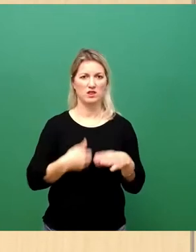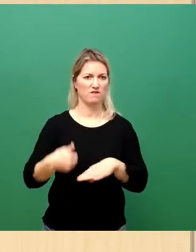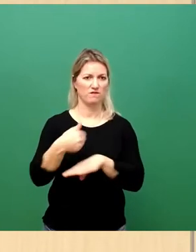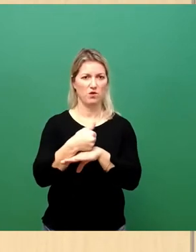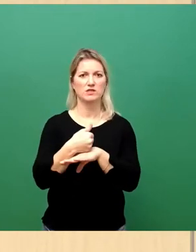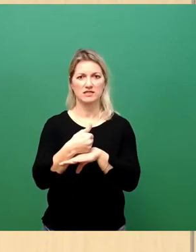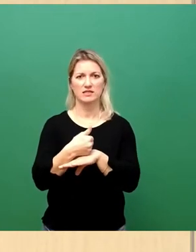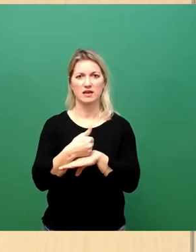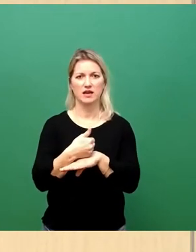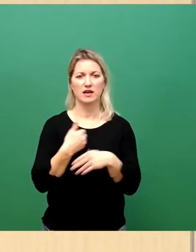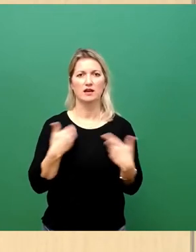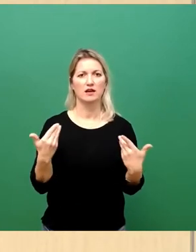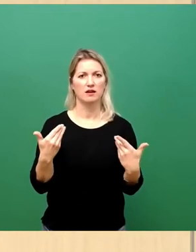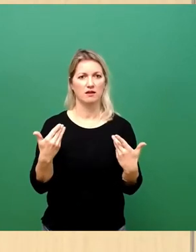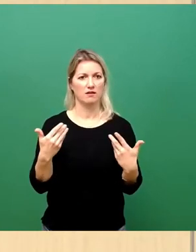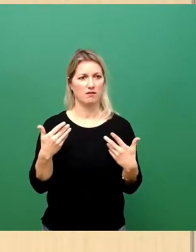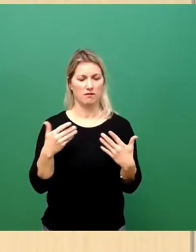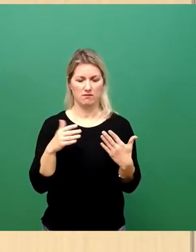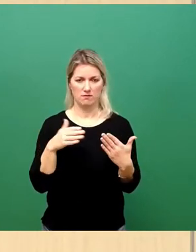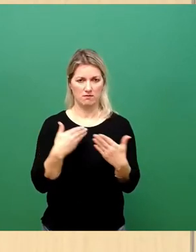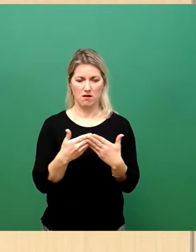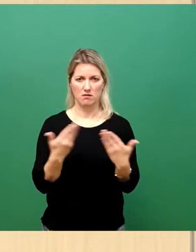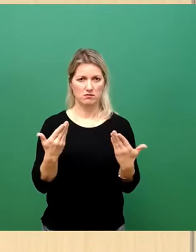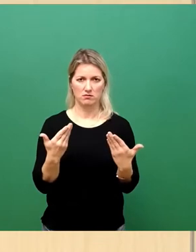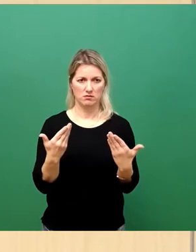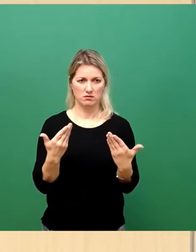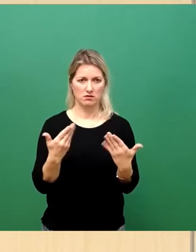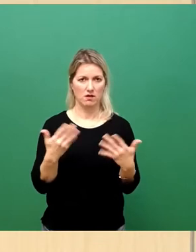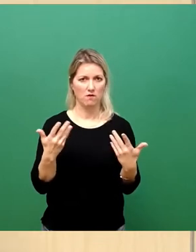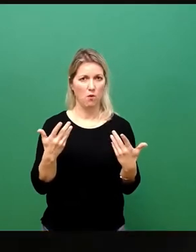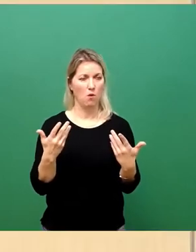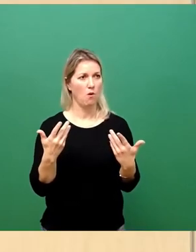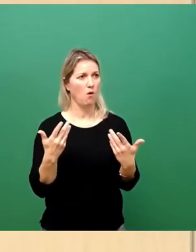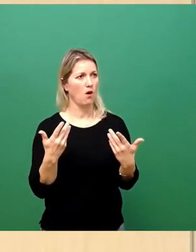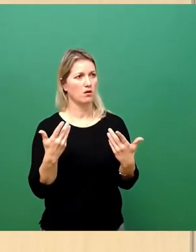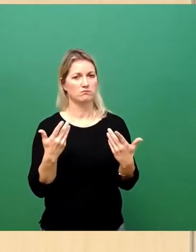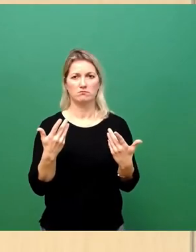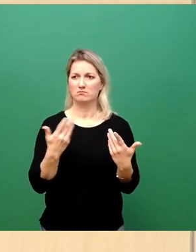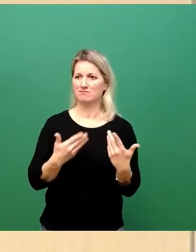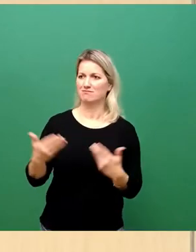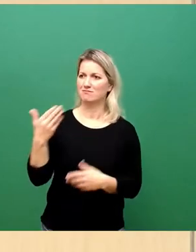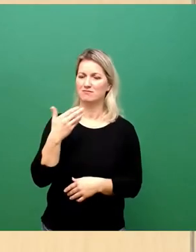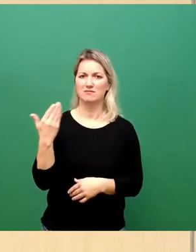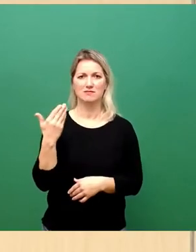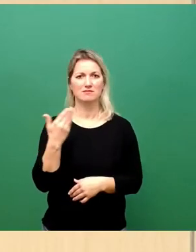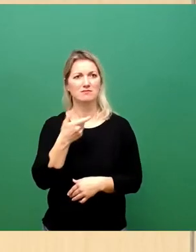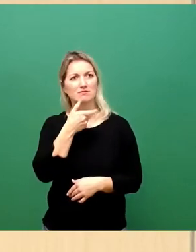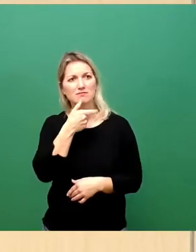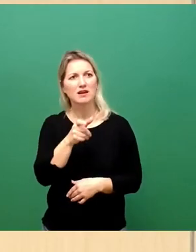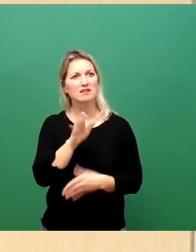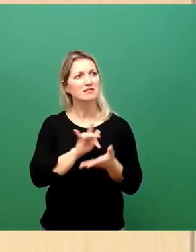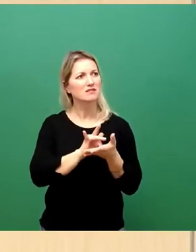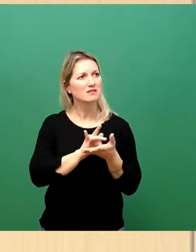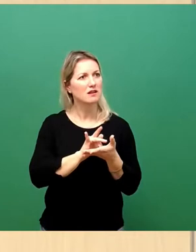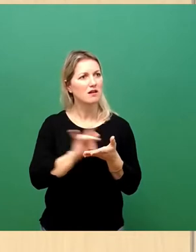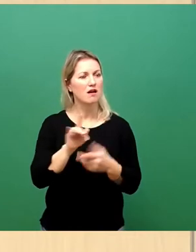wird nie wieder, niemals eine leere Worthülse für mich sein. Sie ist und war und wird immer